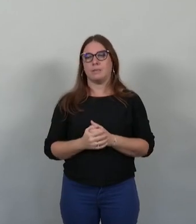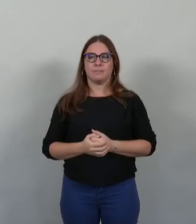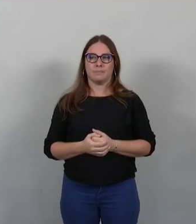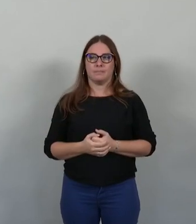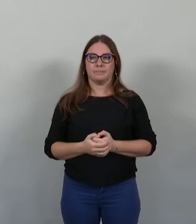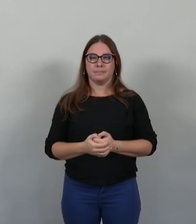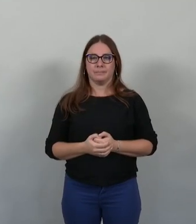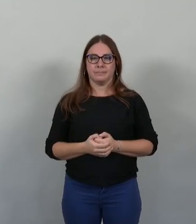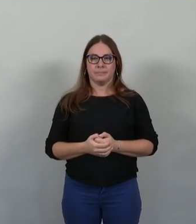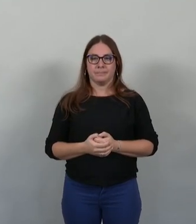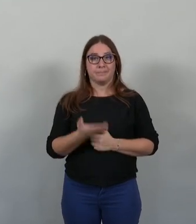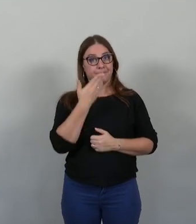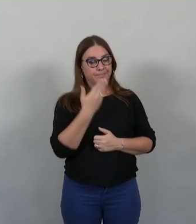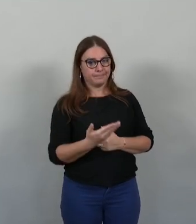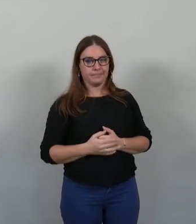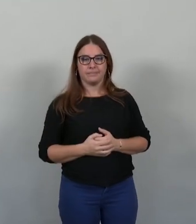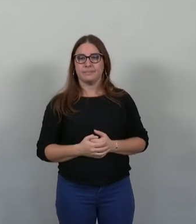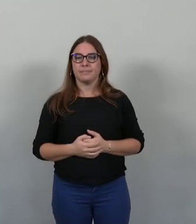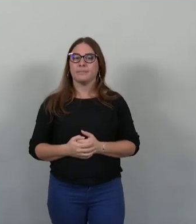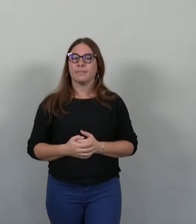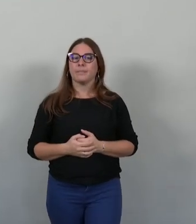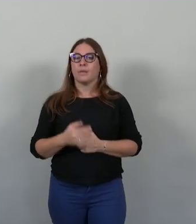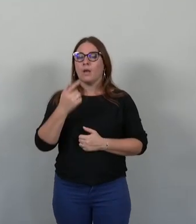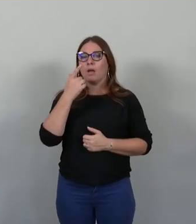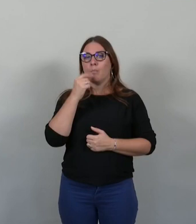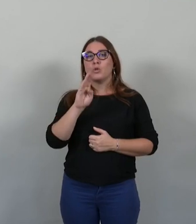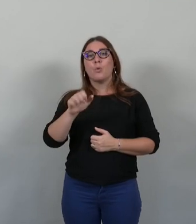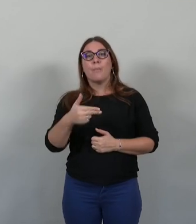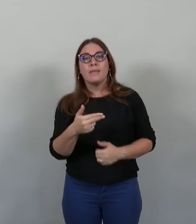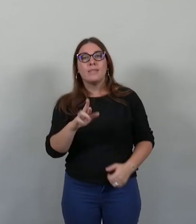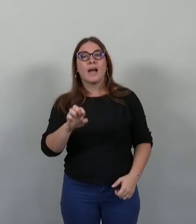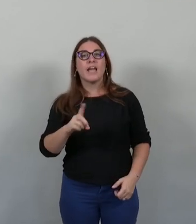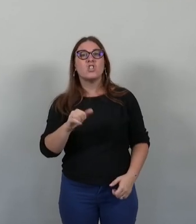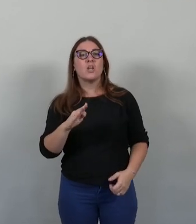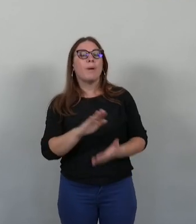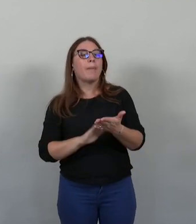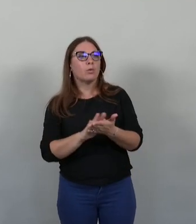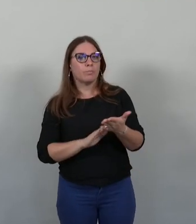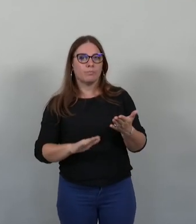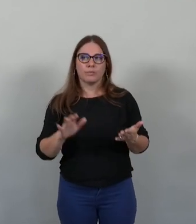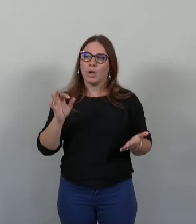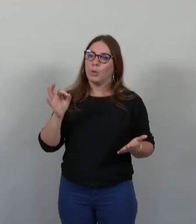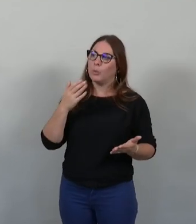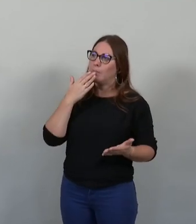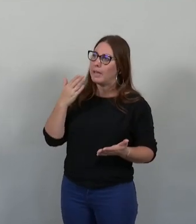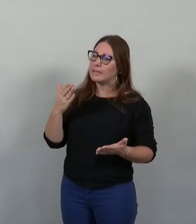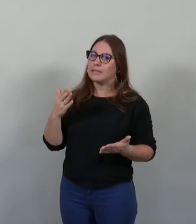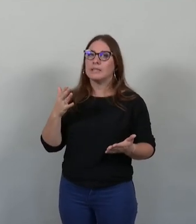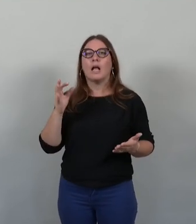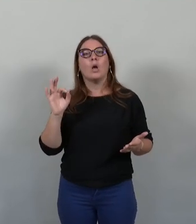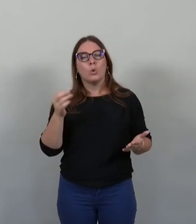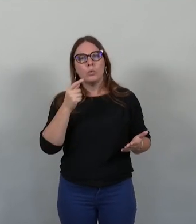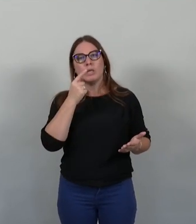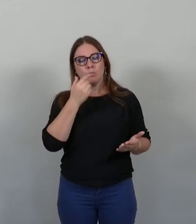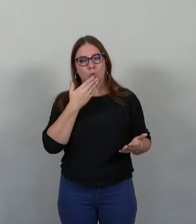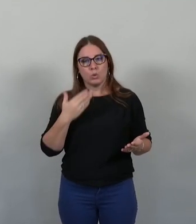merci merci il y a-t-il monsieur benrejeb pardon oui merci merci Monsieur Monsieur le